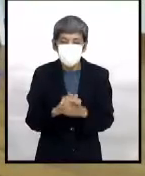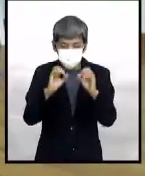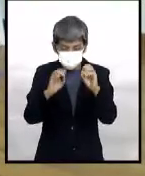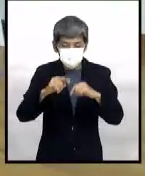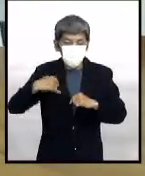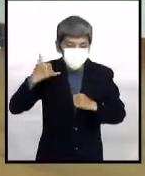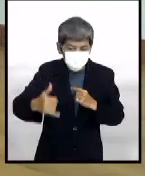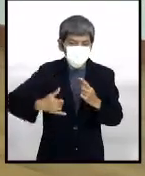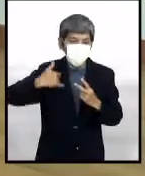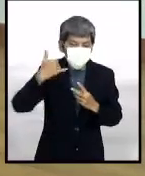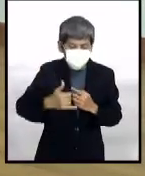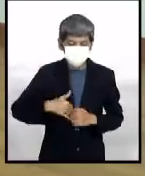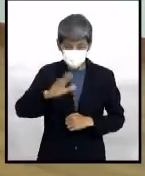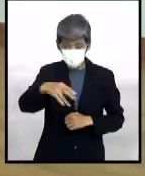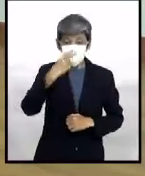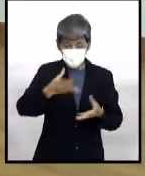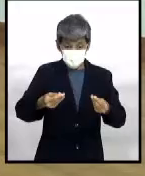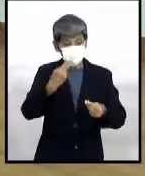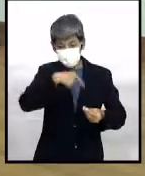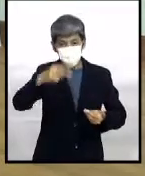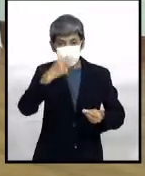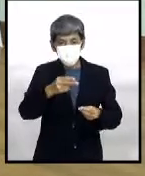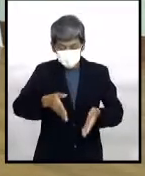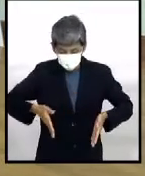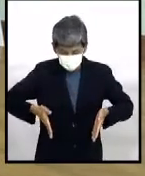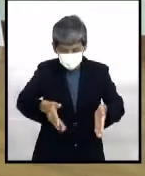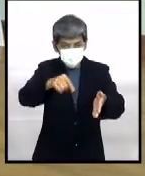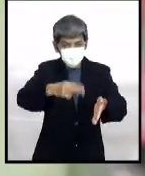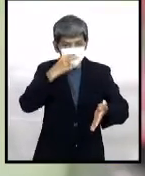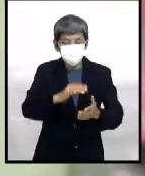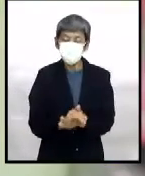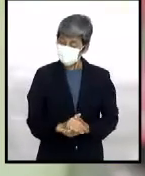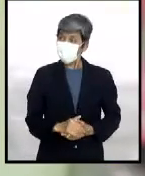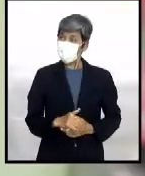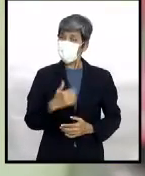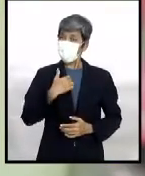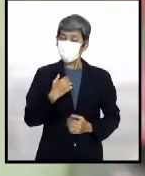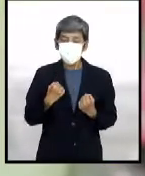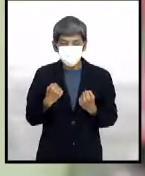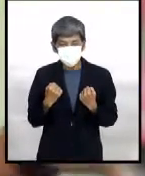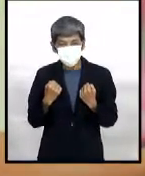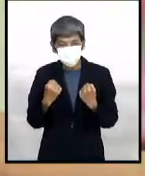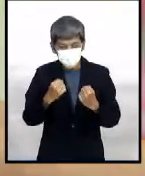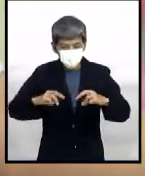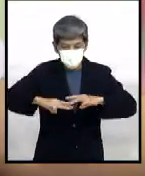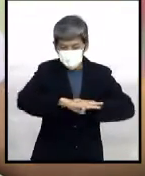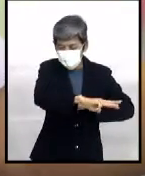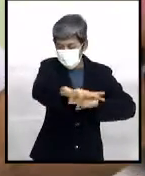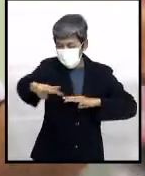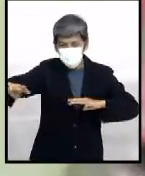สอนครั้งต่อๆมาคุณนัทไปดูที่นี้หน่อยในซอยเวชคามเสร็จแล้วก็เลยแบบวันดีคืนดีขับรถมายังเป็นที่ร